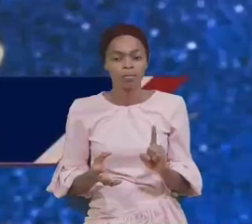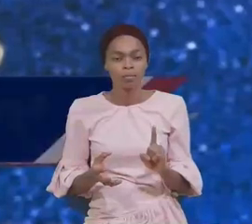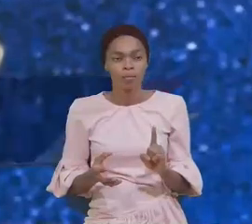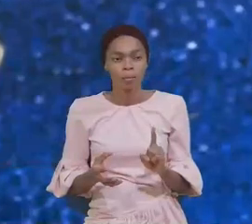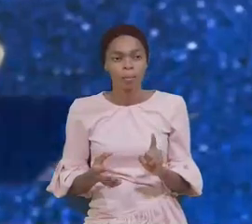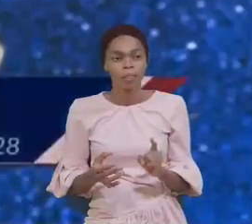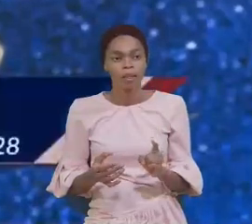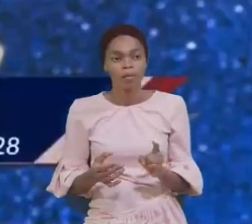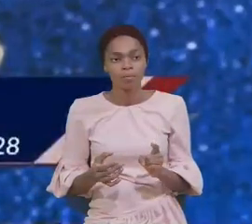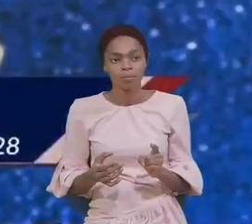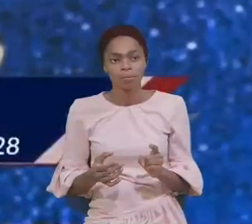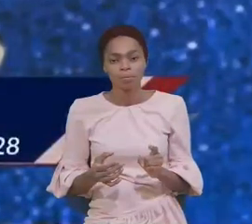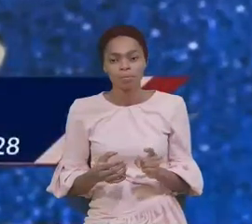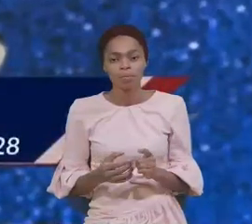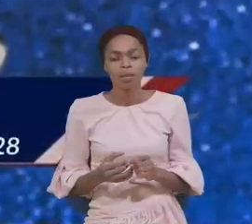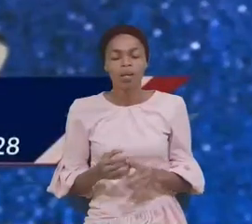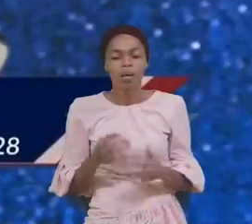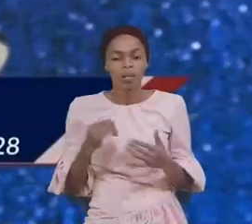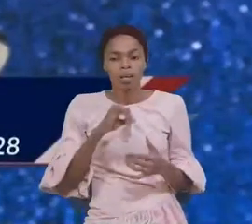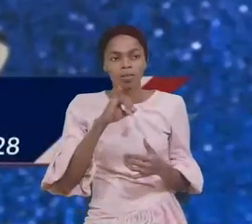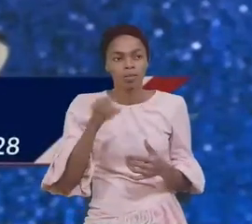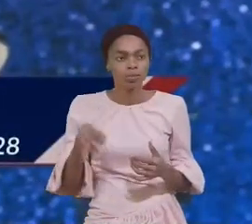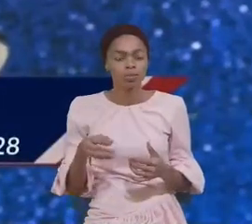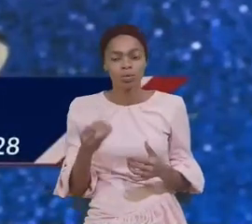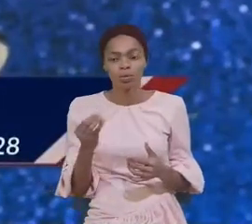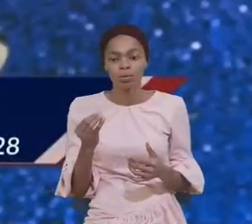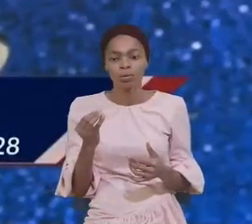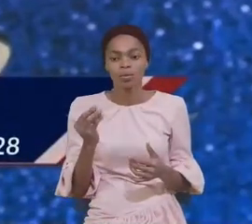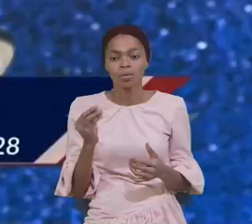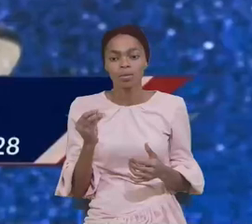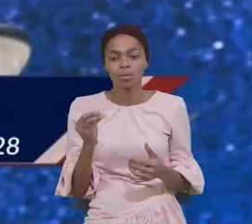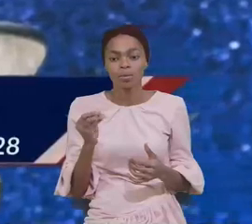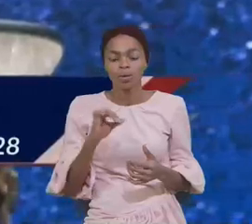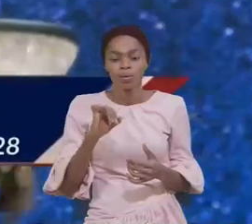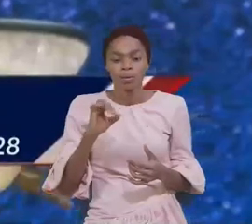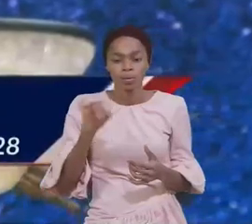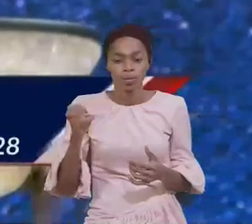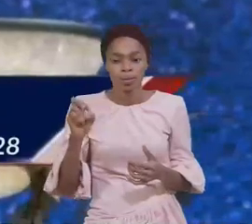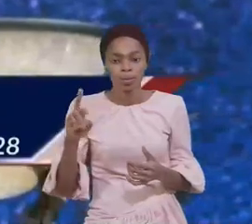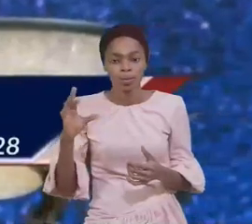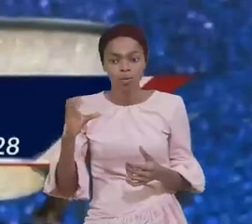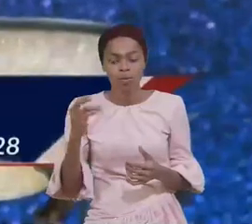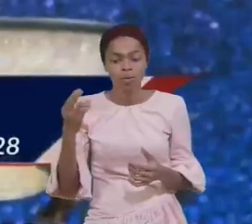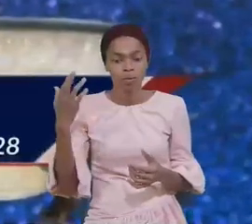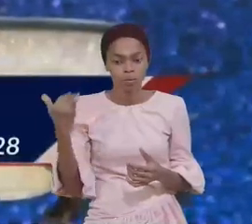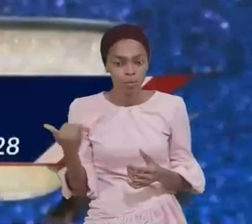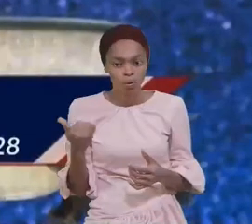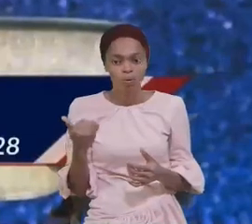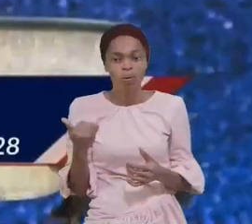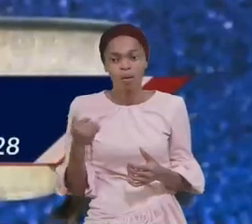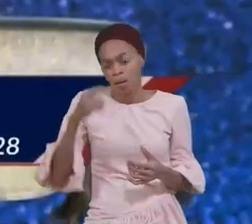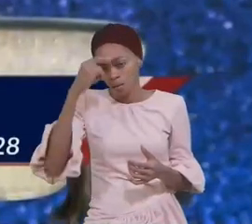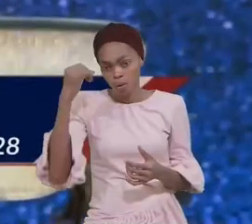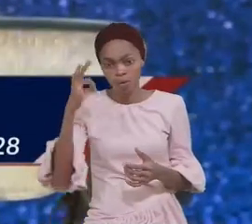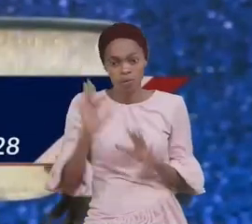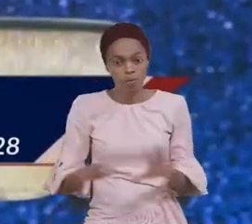verset 1. Jéricho était fermé et barricadé devant les enfants d'Israël. Personne